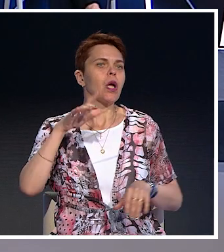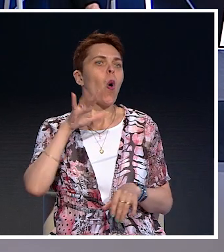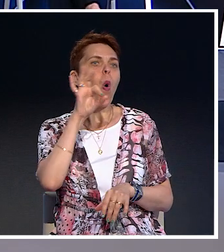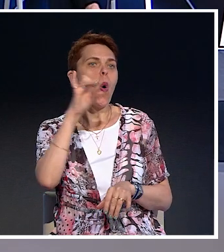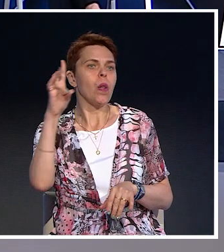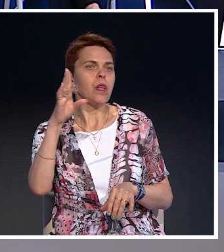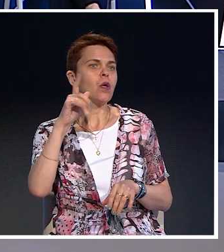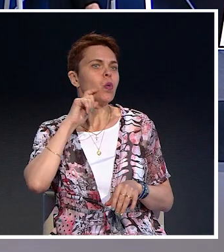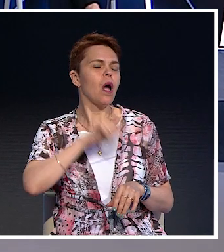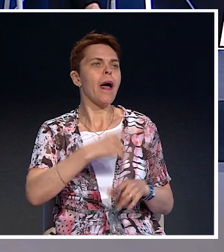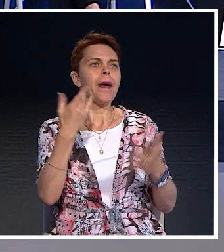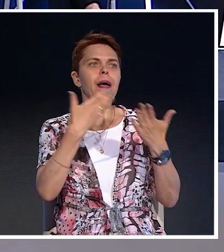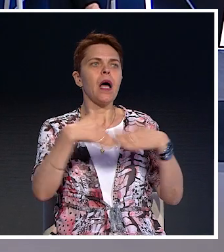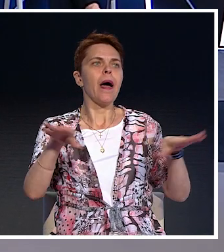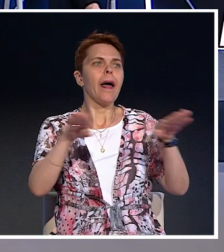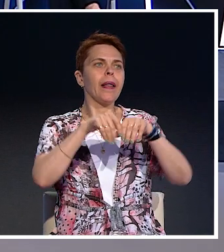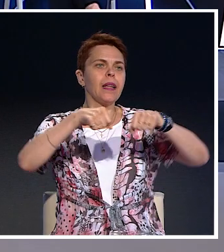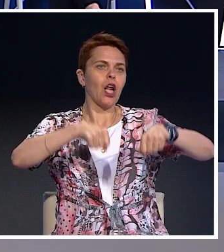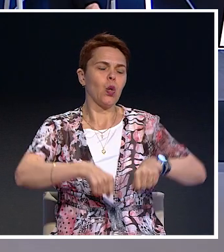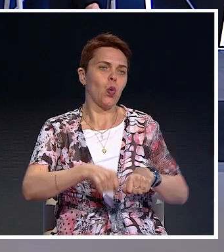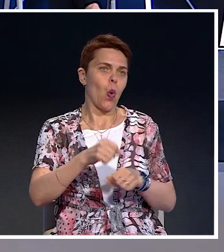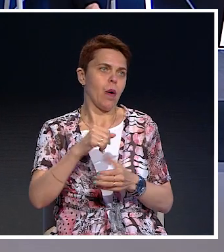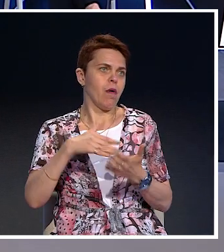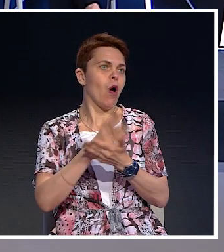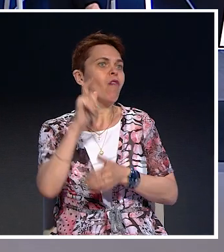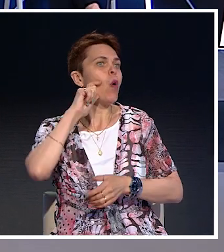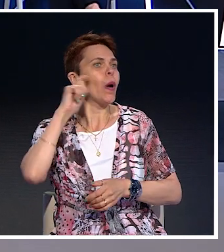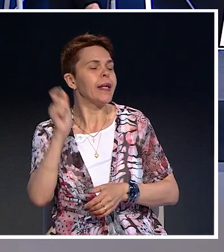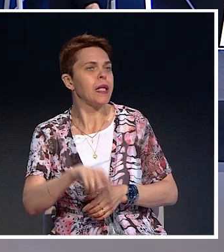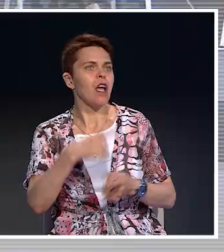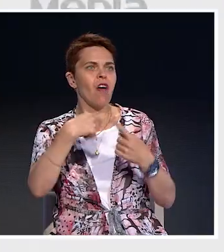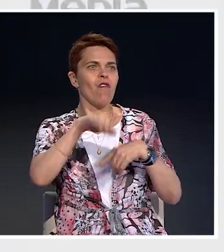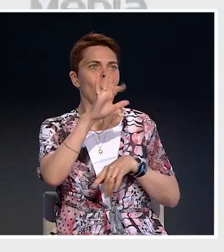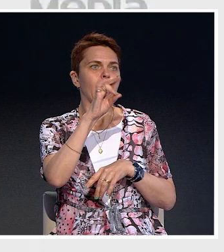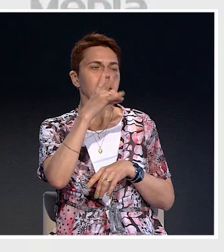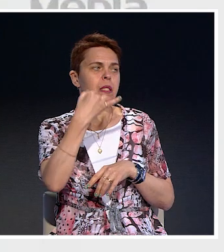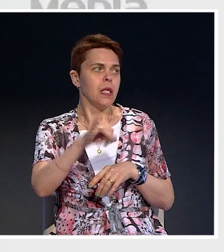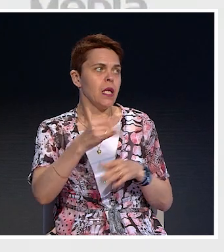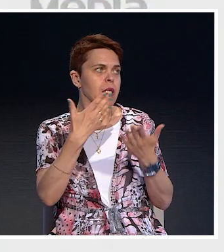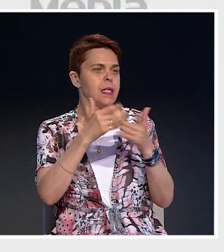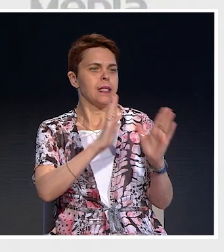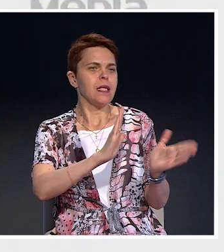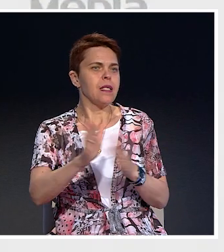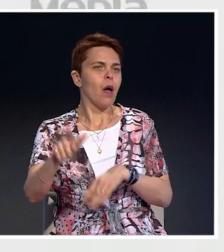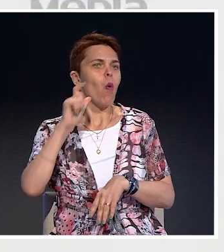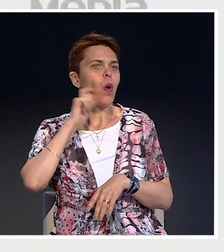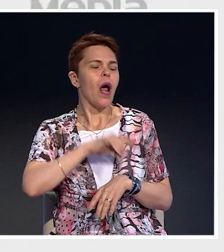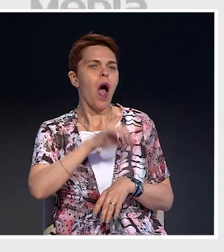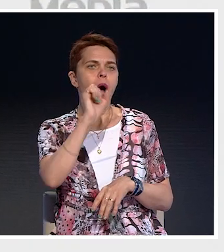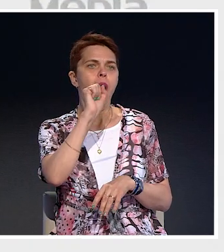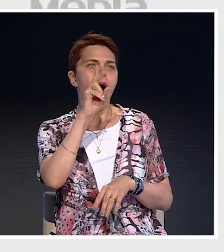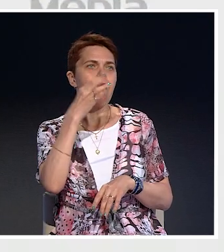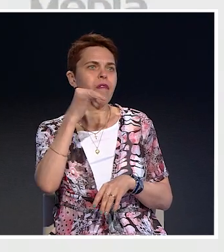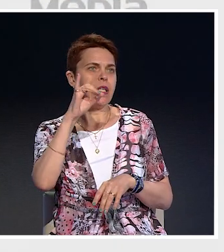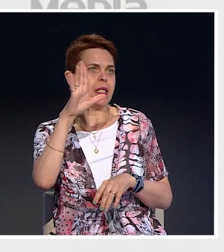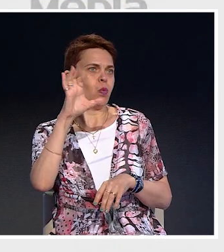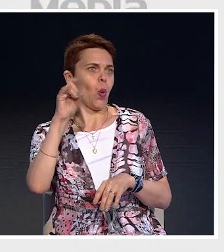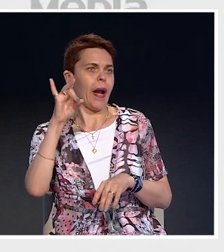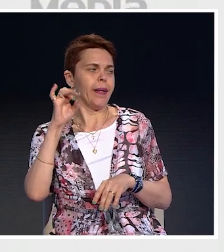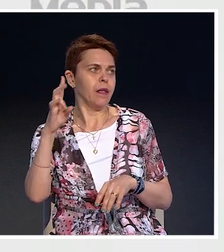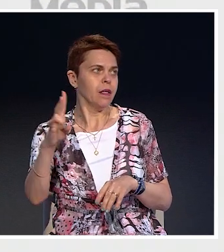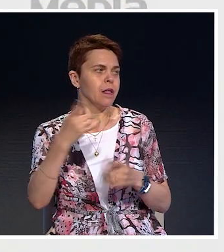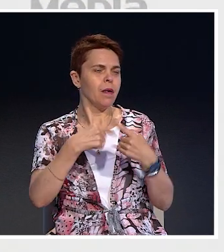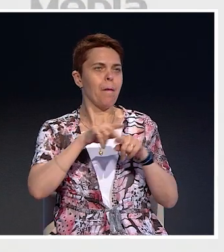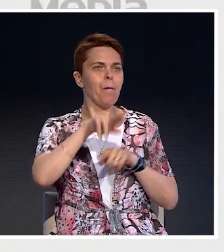Україні, проекту гендерно-орієнтованого бюджетування в Україні, Фундації міжнародних виборчих систем в Україні, IFES Ukraine, фонду